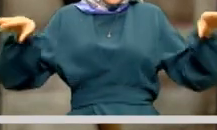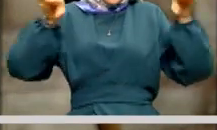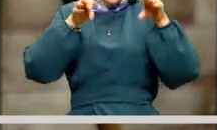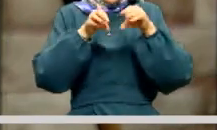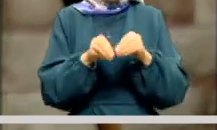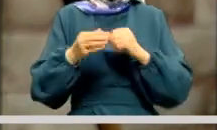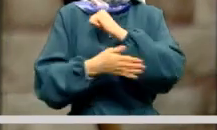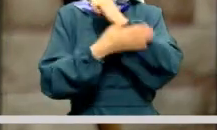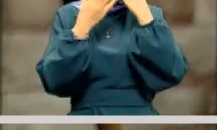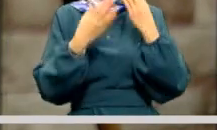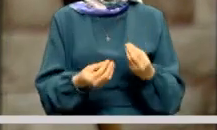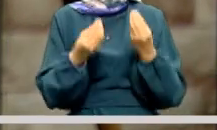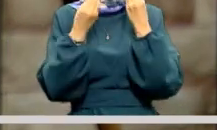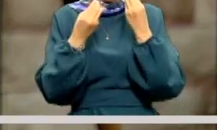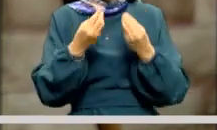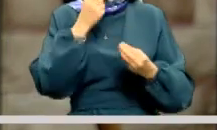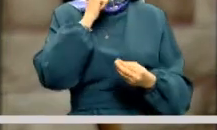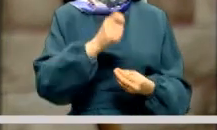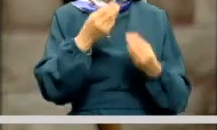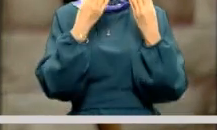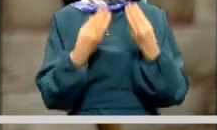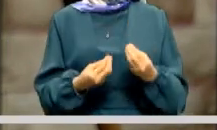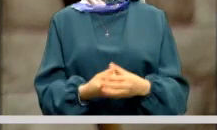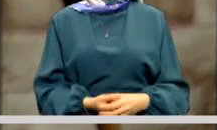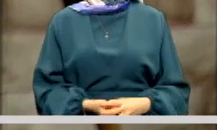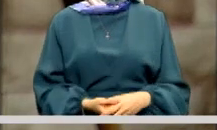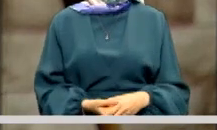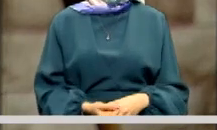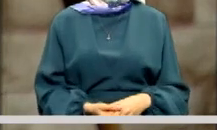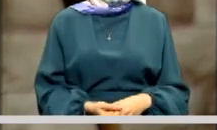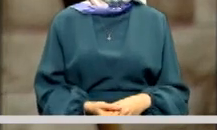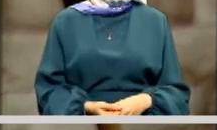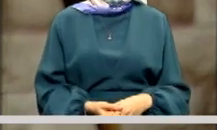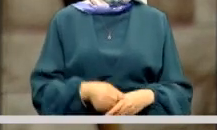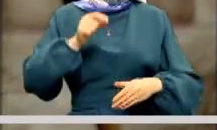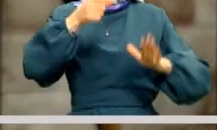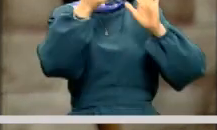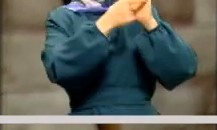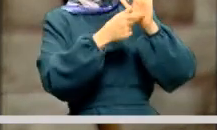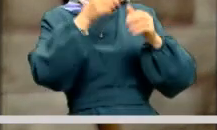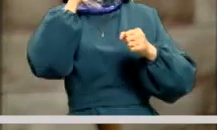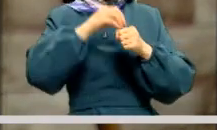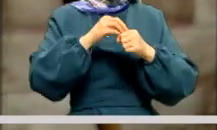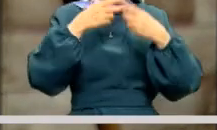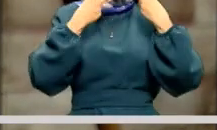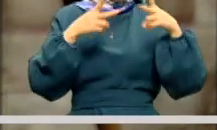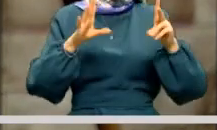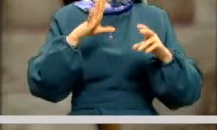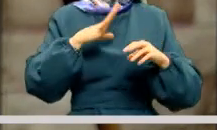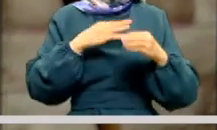sağlayan yumuşak sözlü olması ve Ahsen ayetindeki ifadeyle de güzel bir